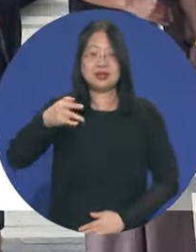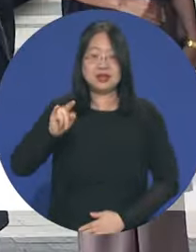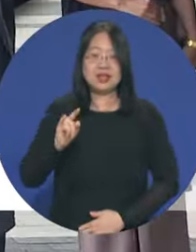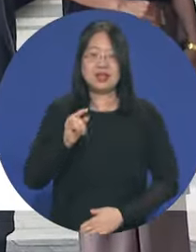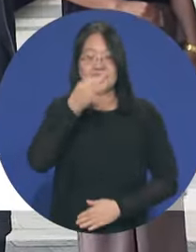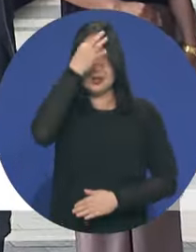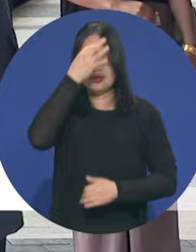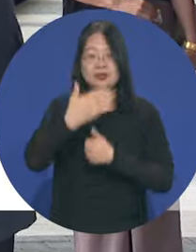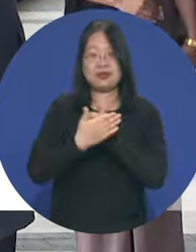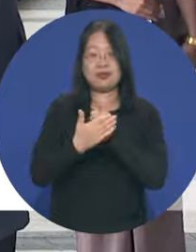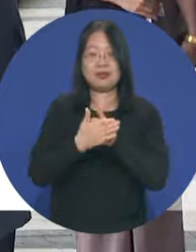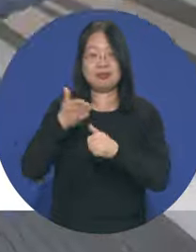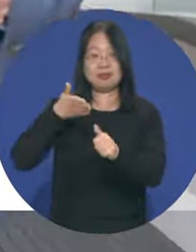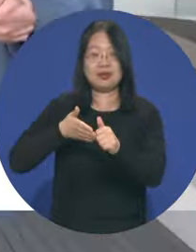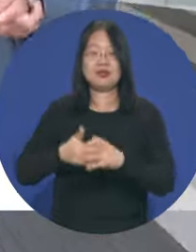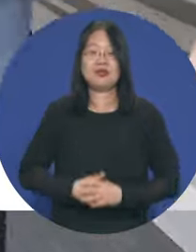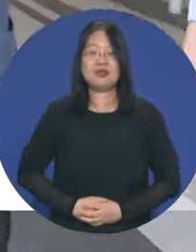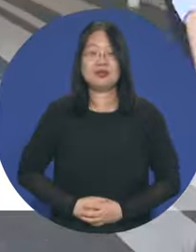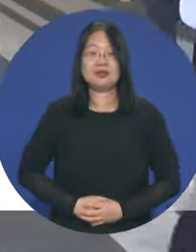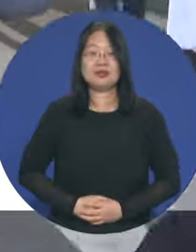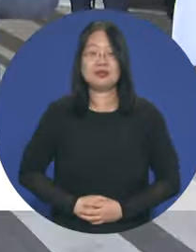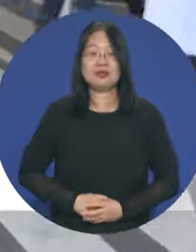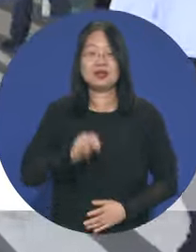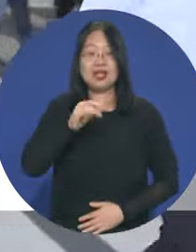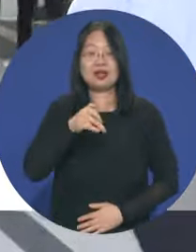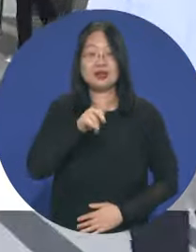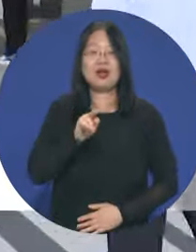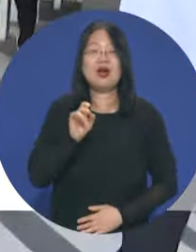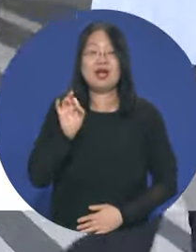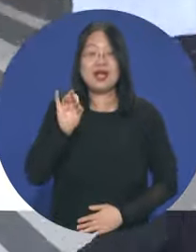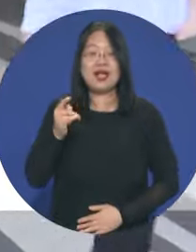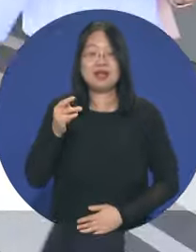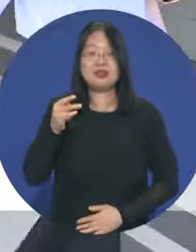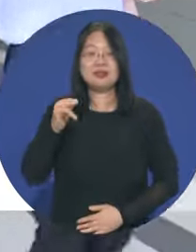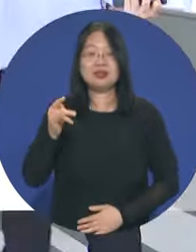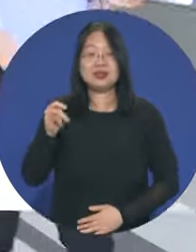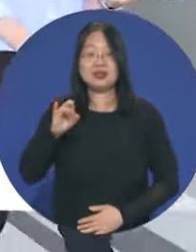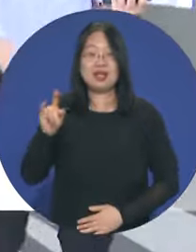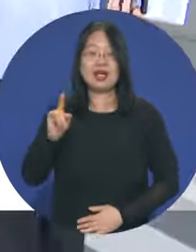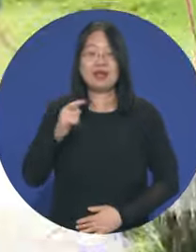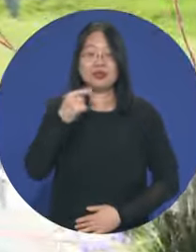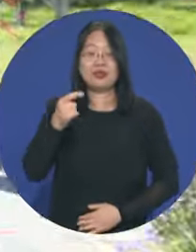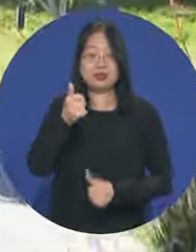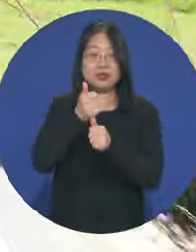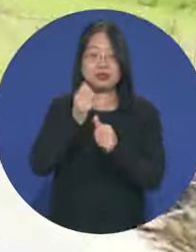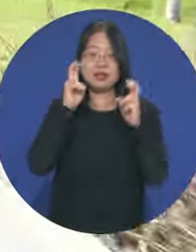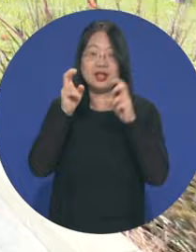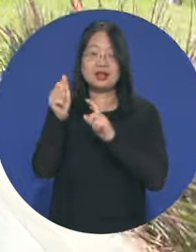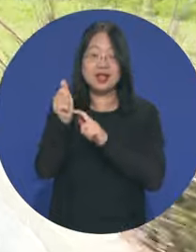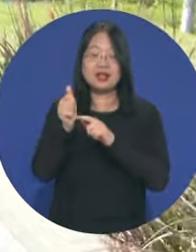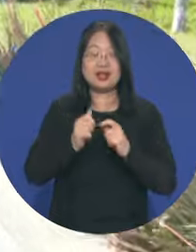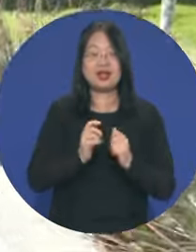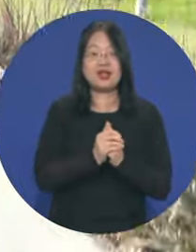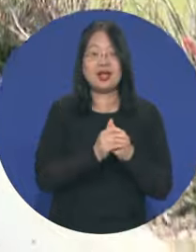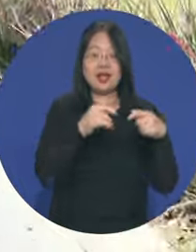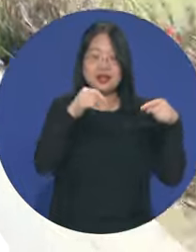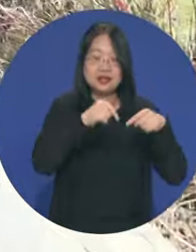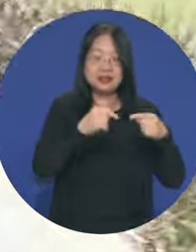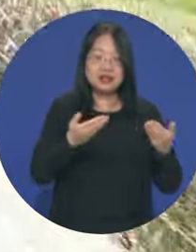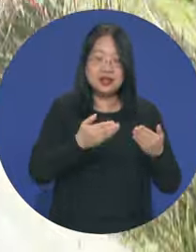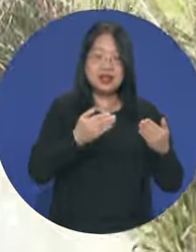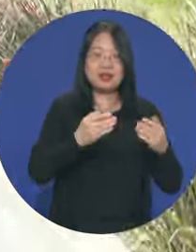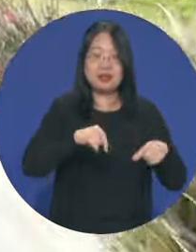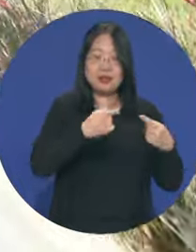지원을 요청했습니다. 이에 샨커 트리베디 엔비디아 수석 부사장은 실무 그룹에 참여해 더 자세히